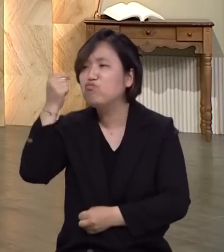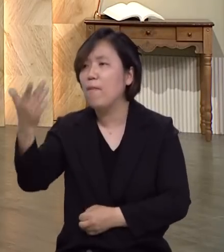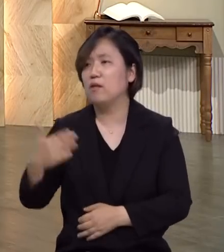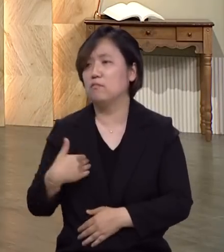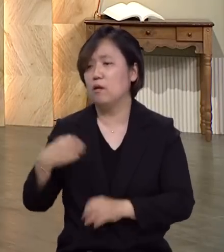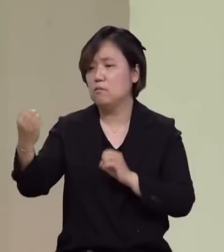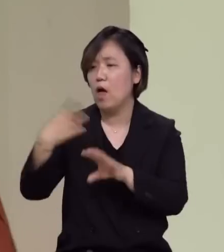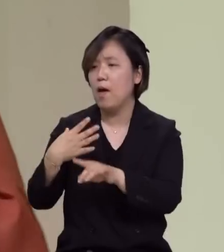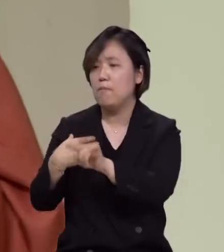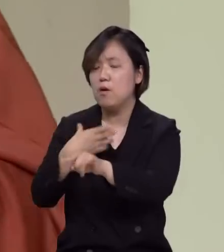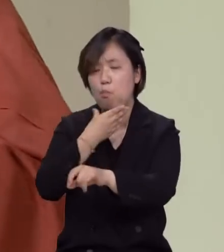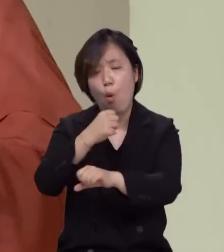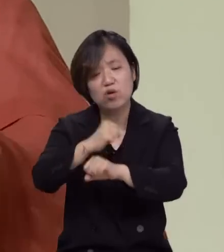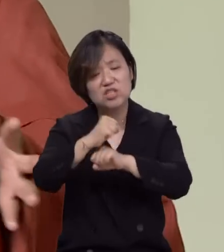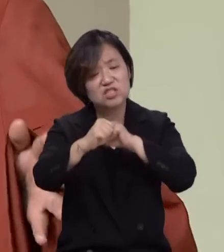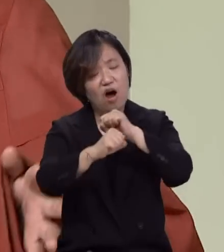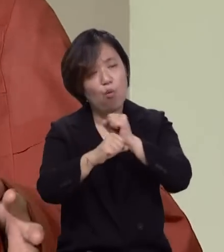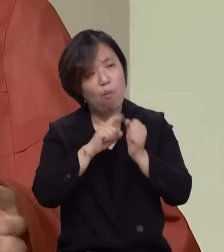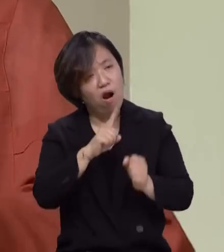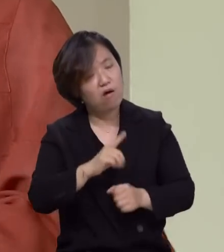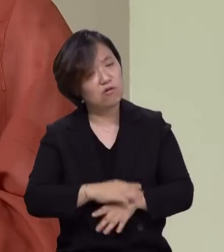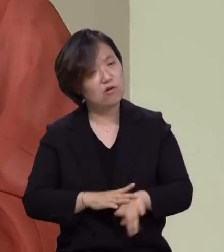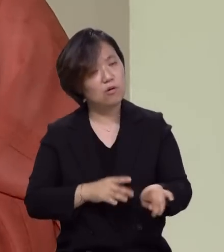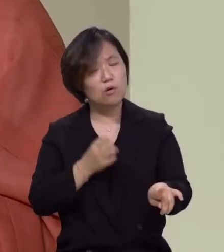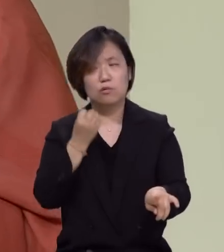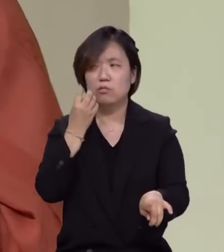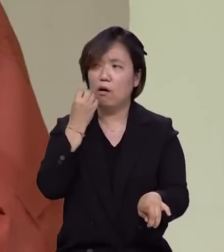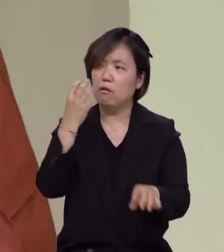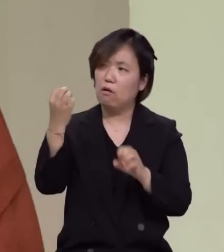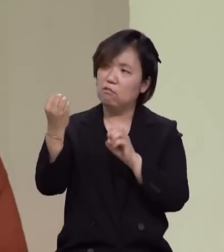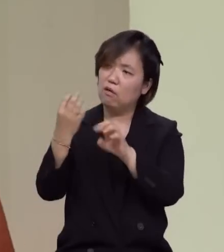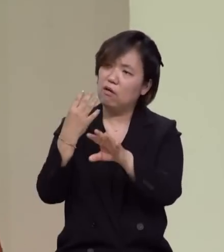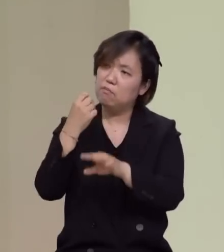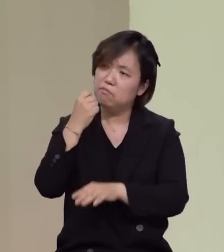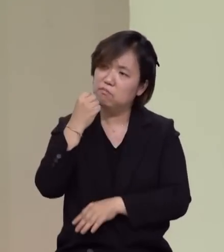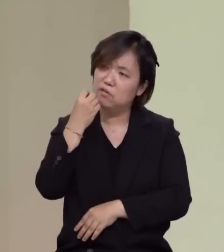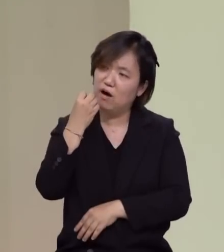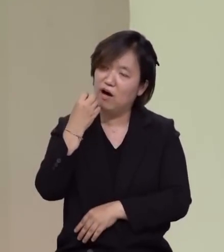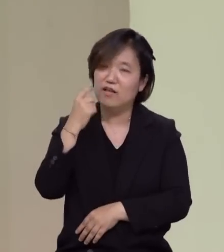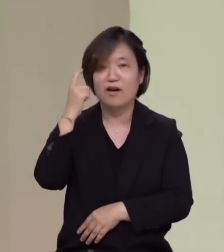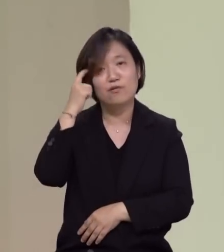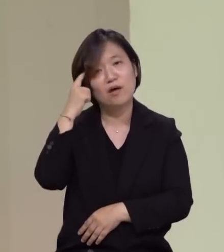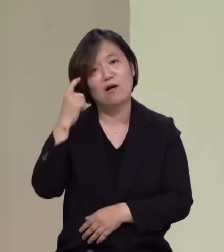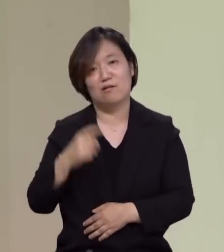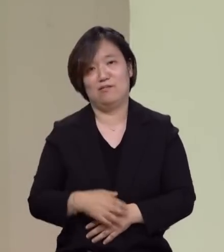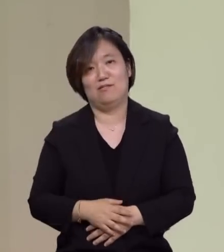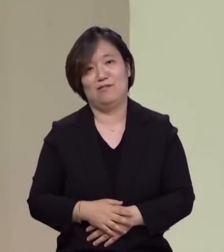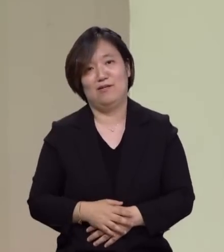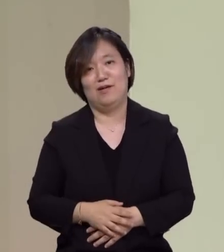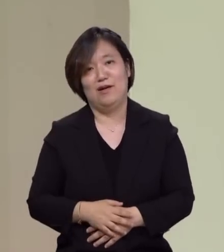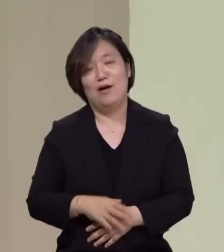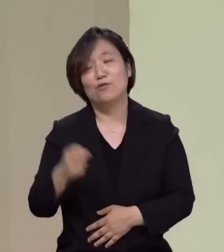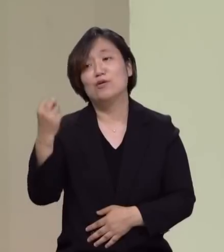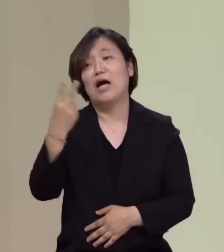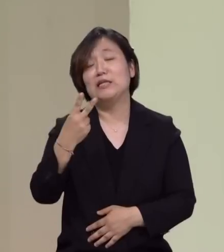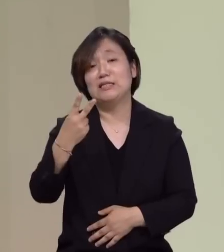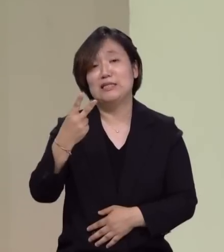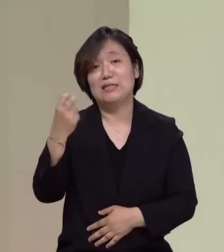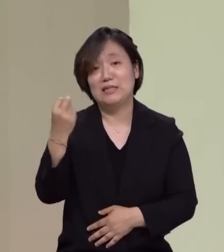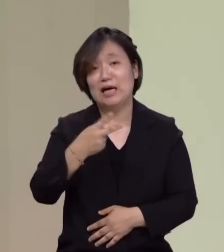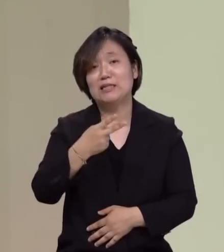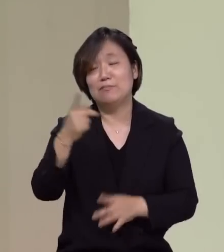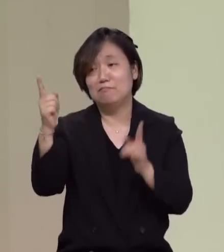하지 그러다가 또 조금 시간이 지난 뒤에 또 다시 찾아뵙고 또 인사드리면서 스님 제가 이제